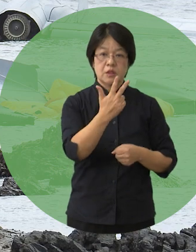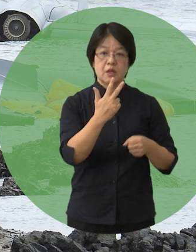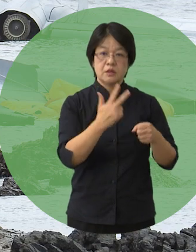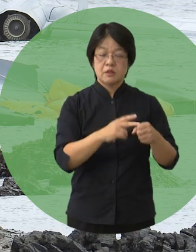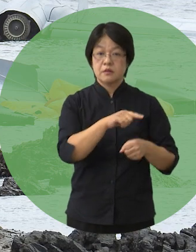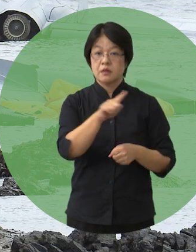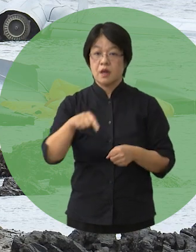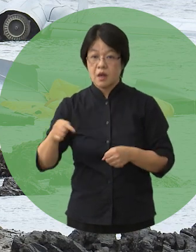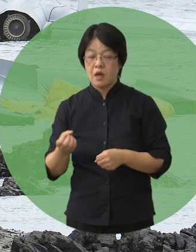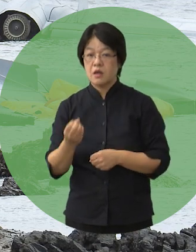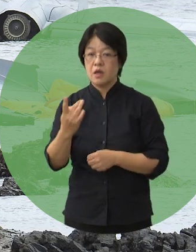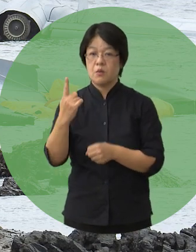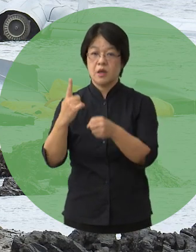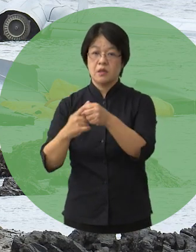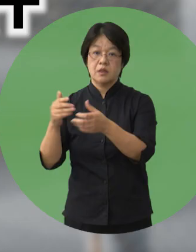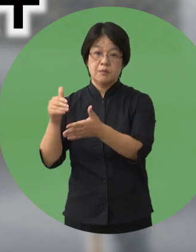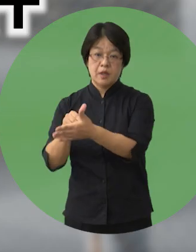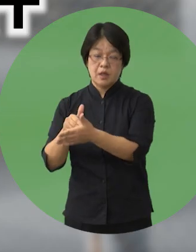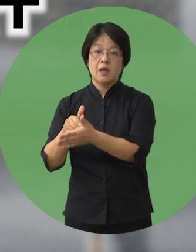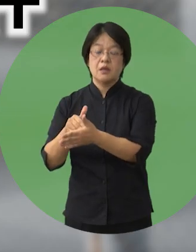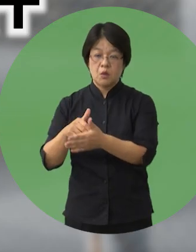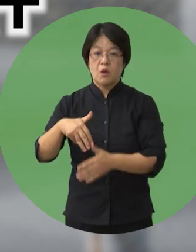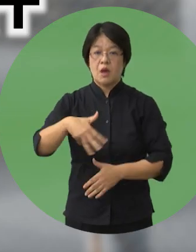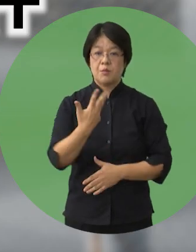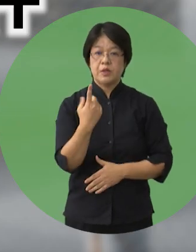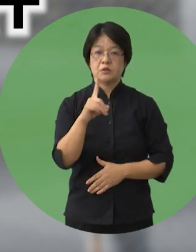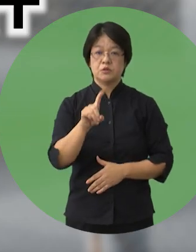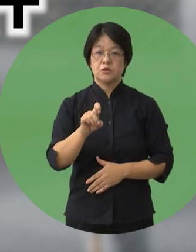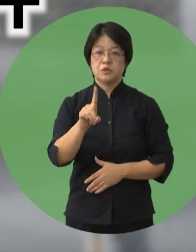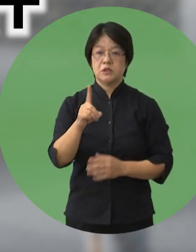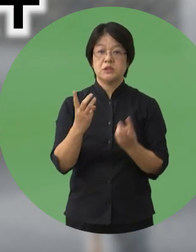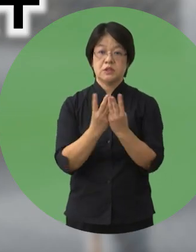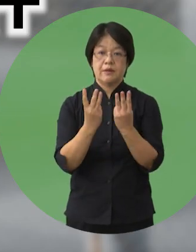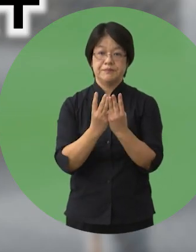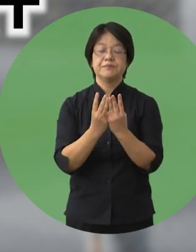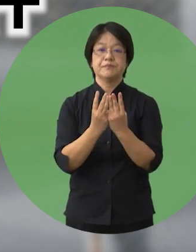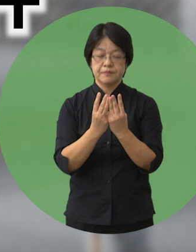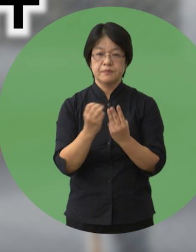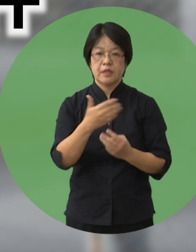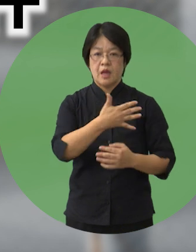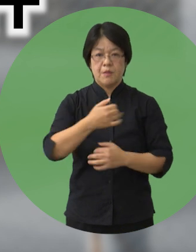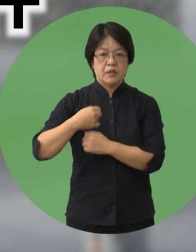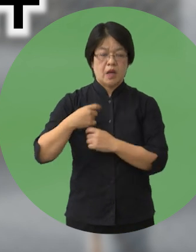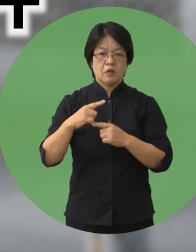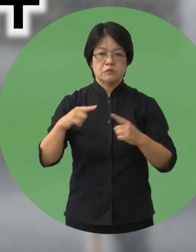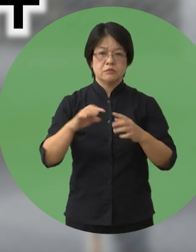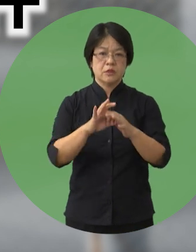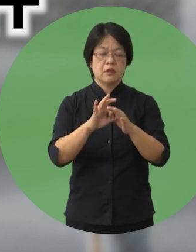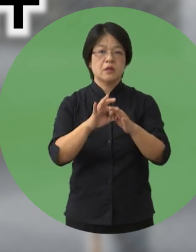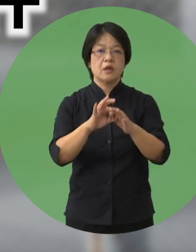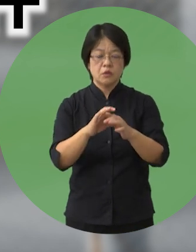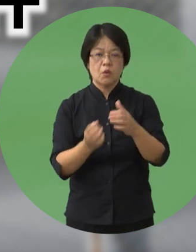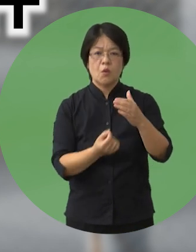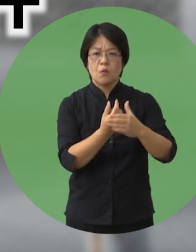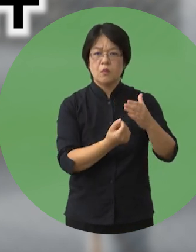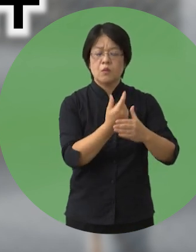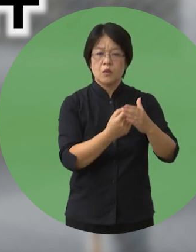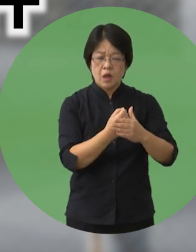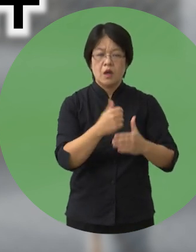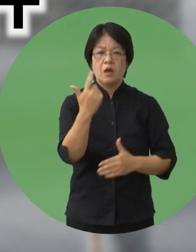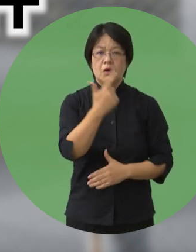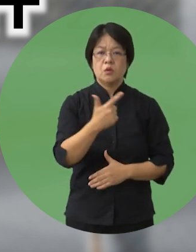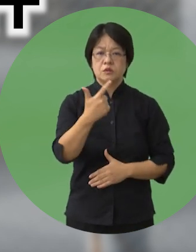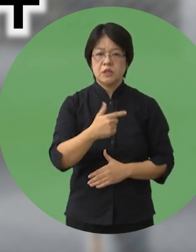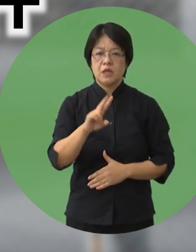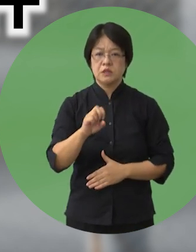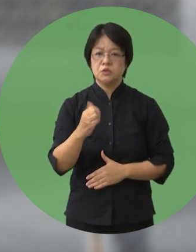に811件、また軍人・軍属などによる刑法犯罪は6029件